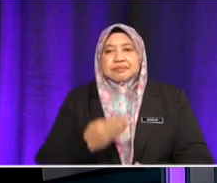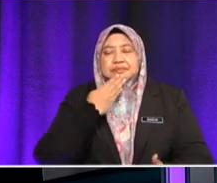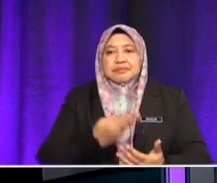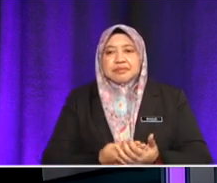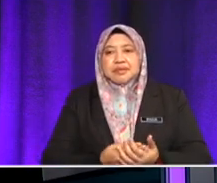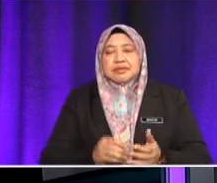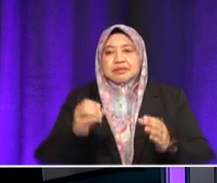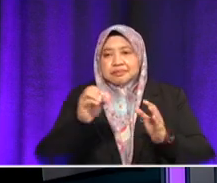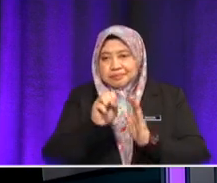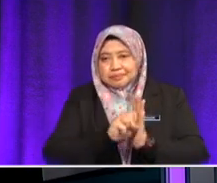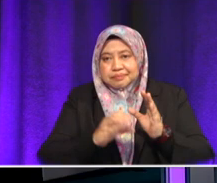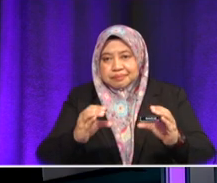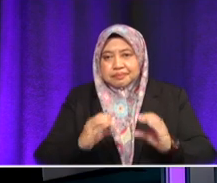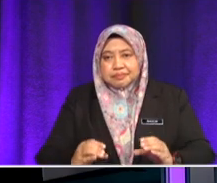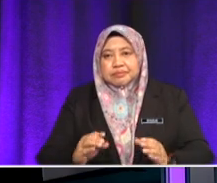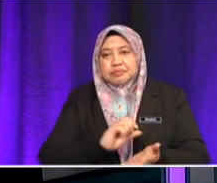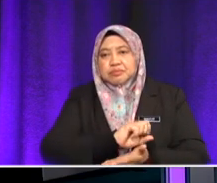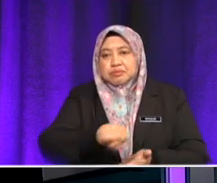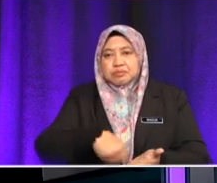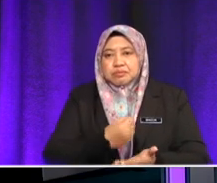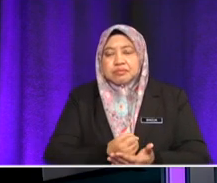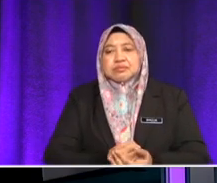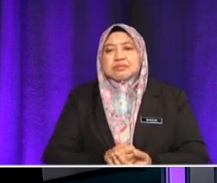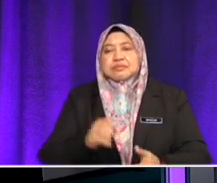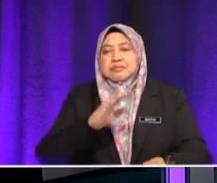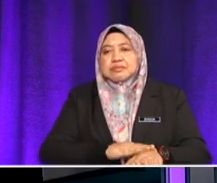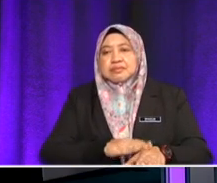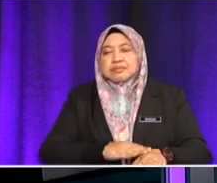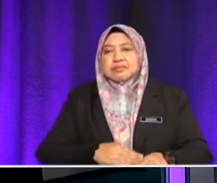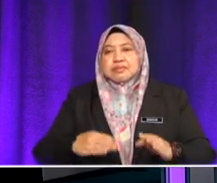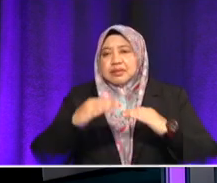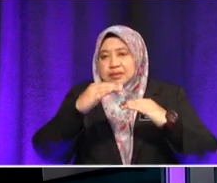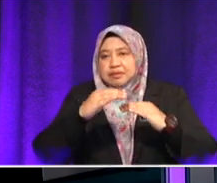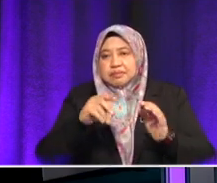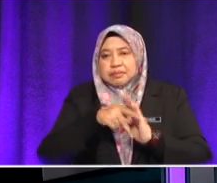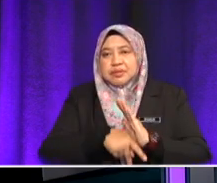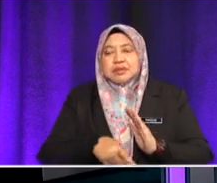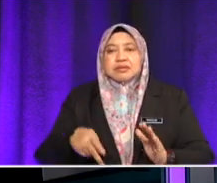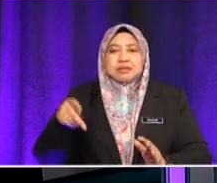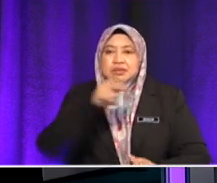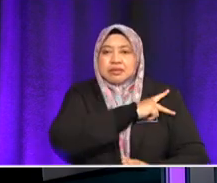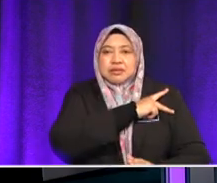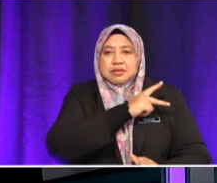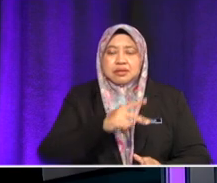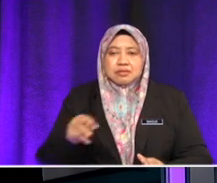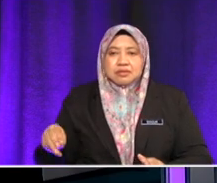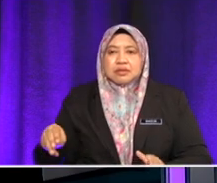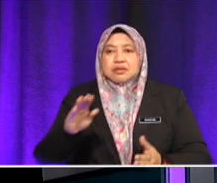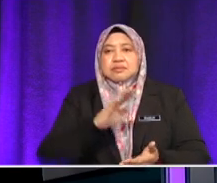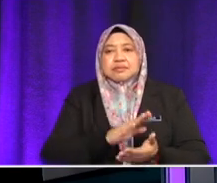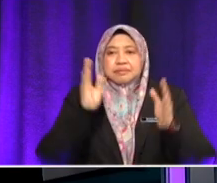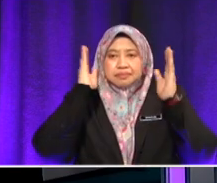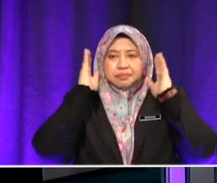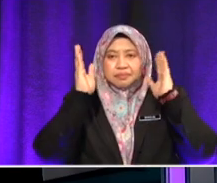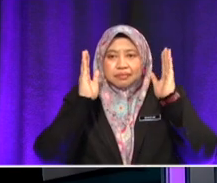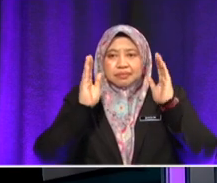secara umumnya saya pergi kepada tahap penguasaan dan tafsiran umum bahasa Melayu Sekolah Menengah ada